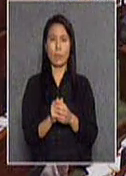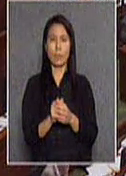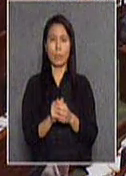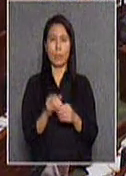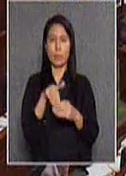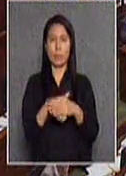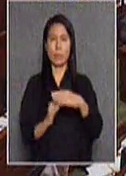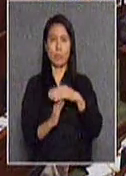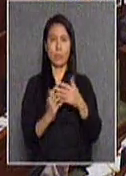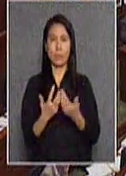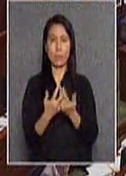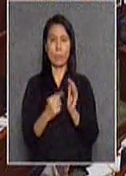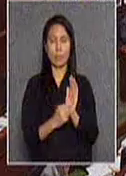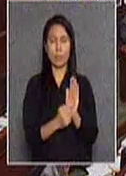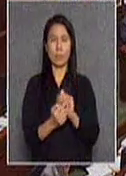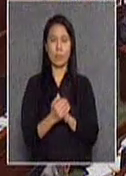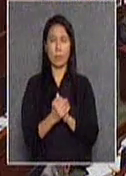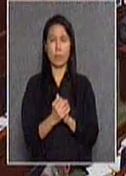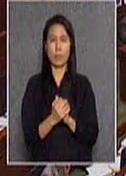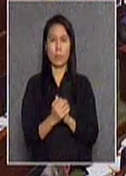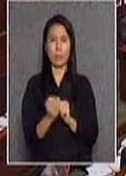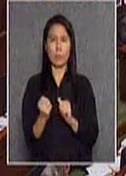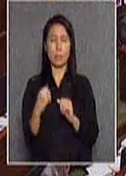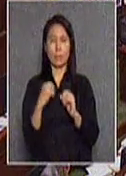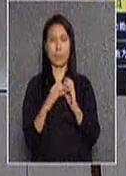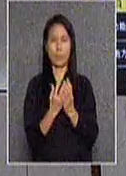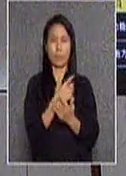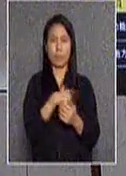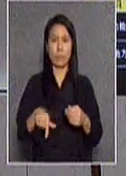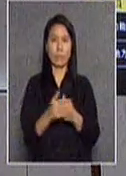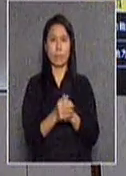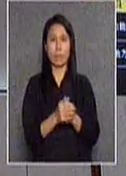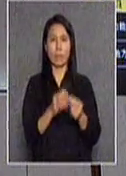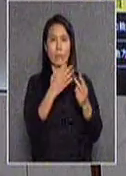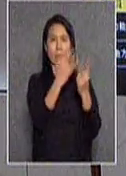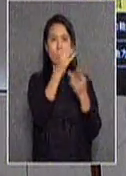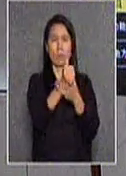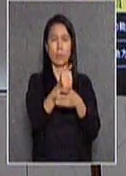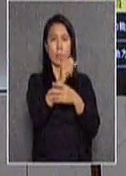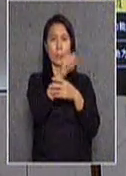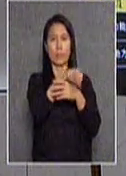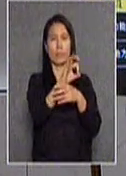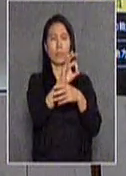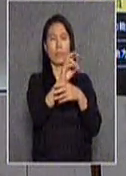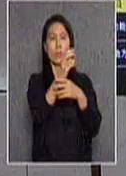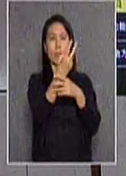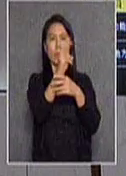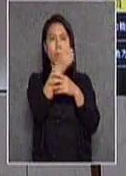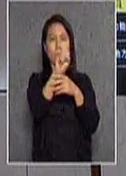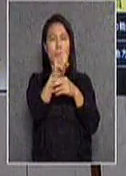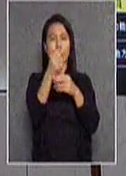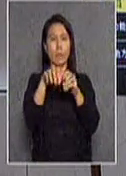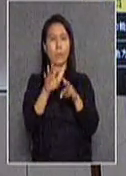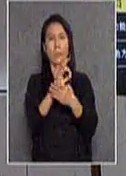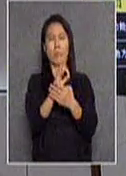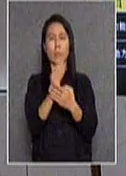停止表決，顯示結果。功能團體選舉產生的議員24位出席，沒有人贊成，22位反對，沒有人棄權。